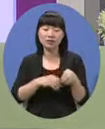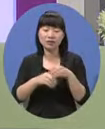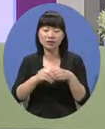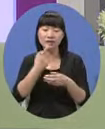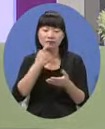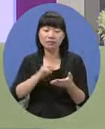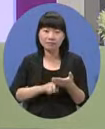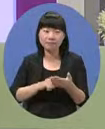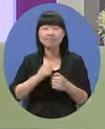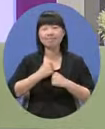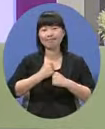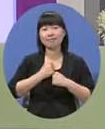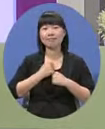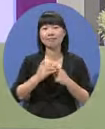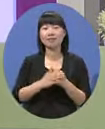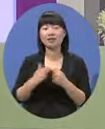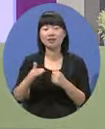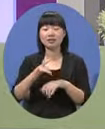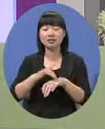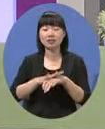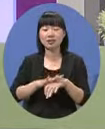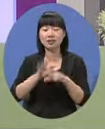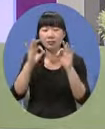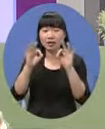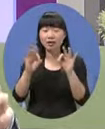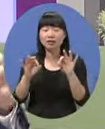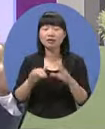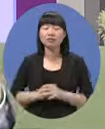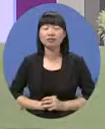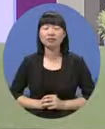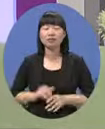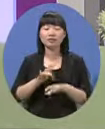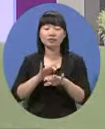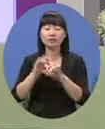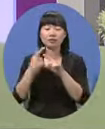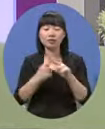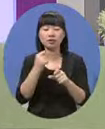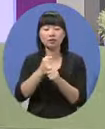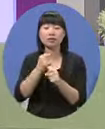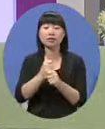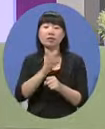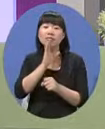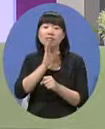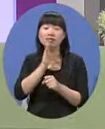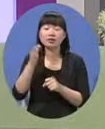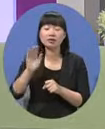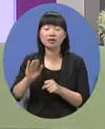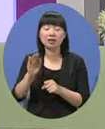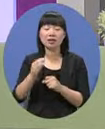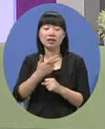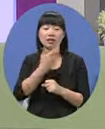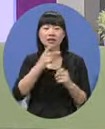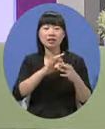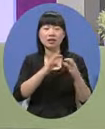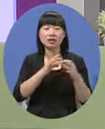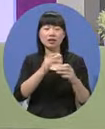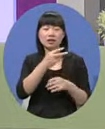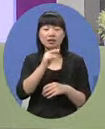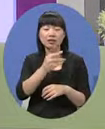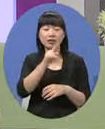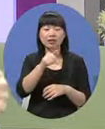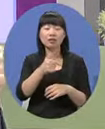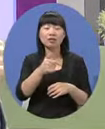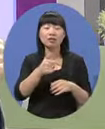지키기가 쉬운데요. 그래서 이 습관에 있어서는 습관을 무조건 만들어야 되는데 그 런던대에서 이런 실험을 했습니다.